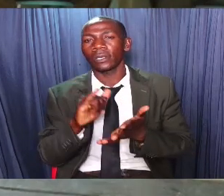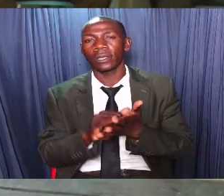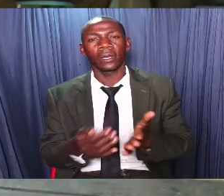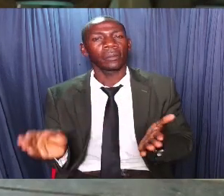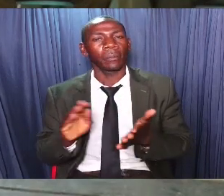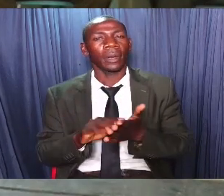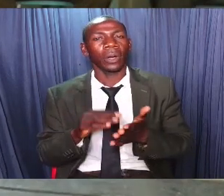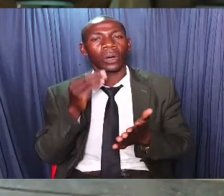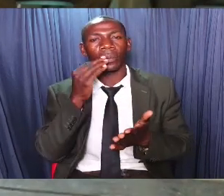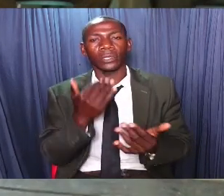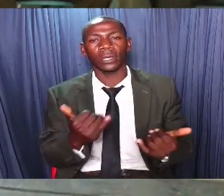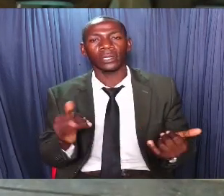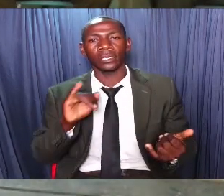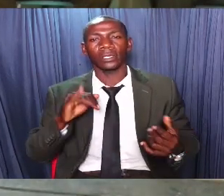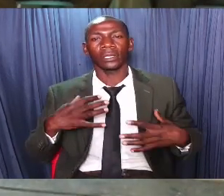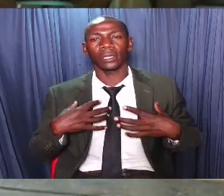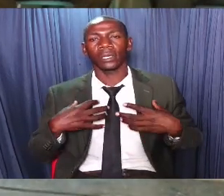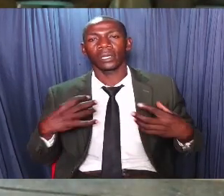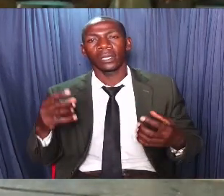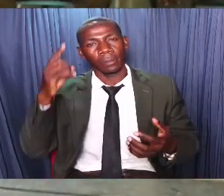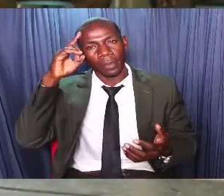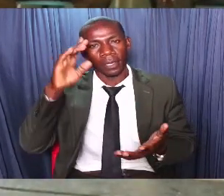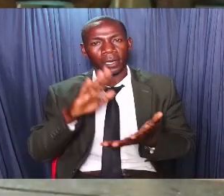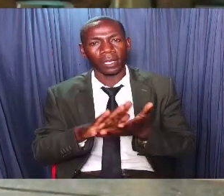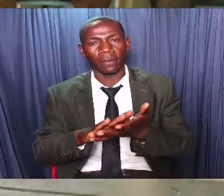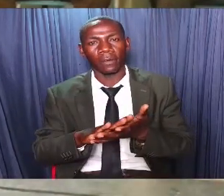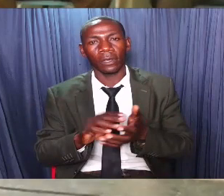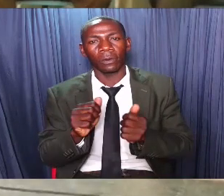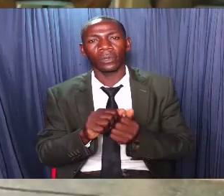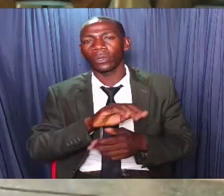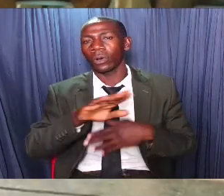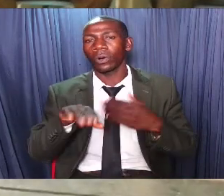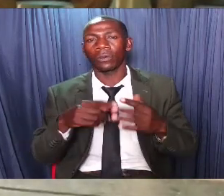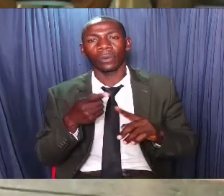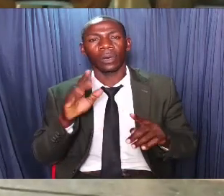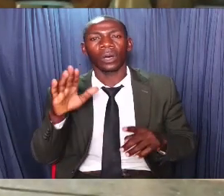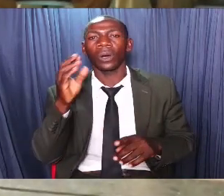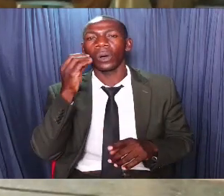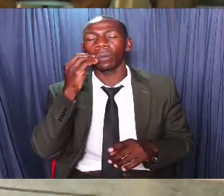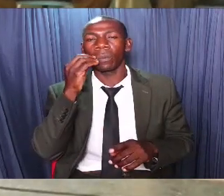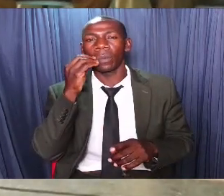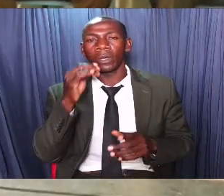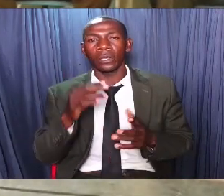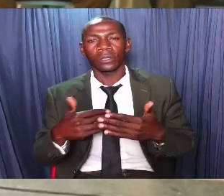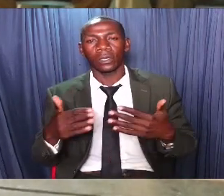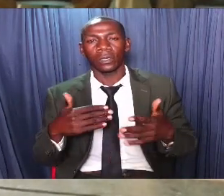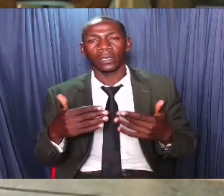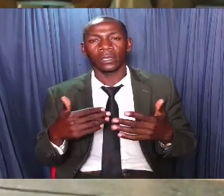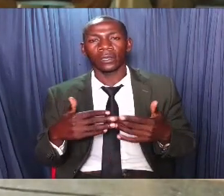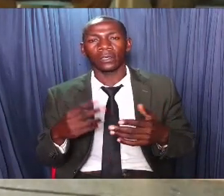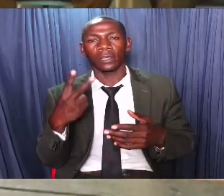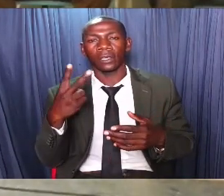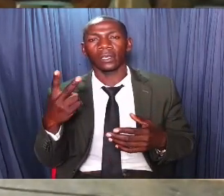Yesu mwanao yu hai, akaamini yeye na wote wa nyumbani mwake. Hiyo ni ishara ya